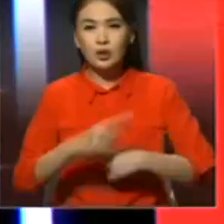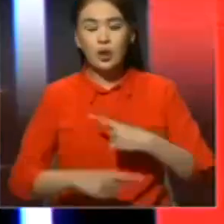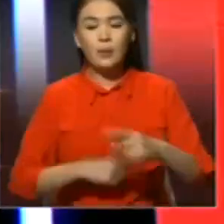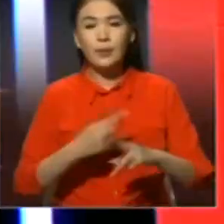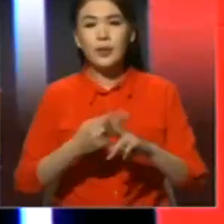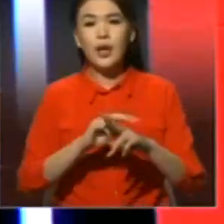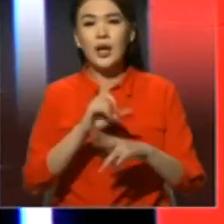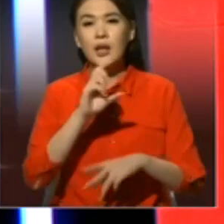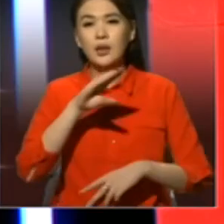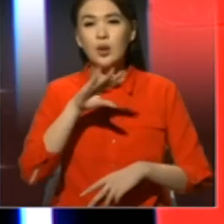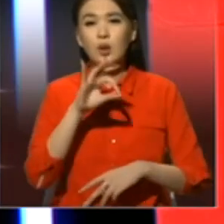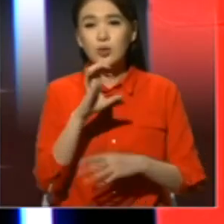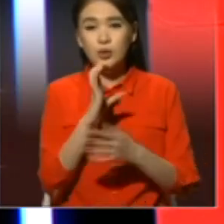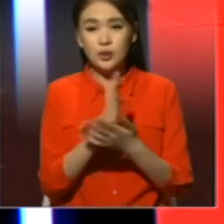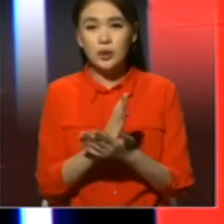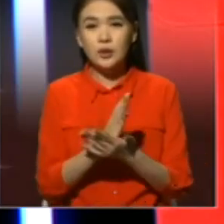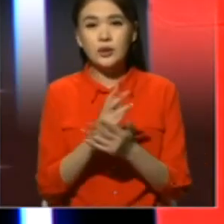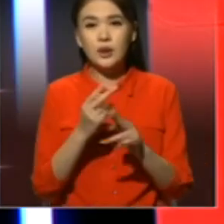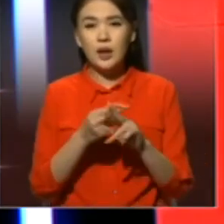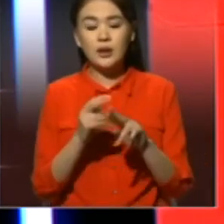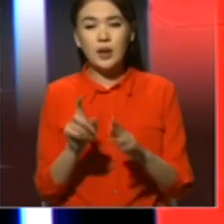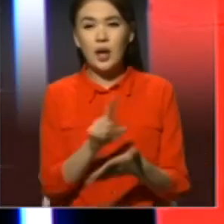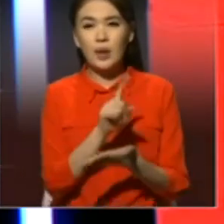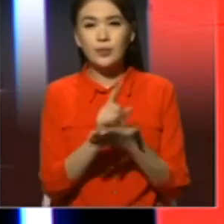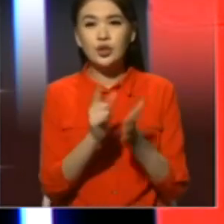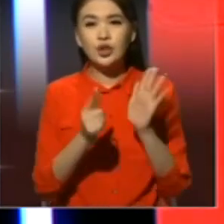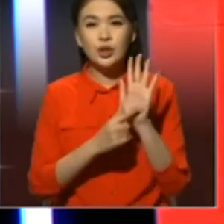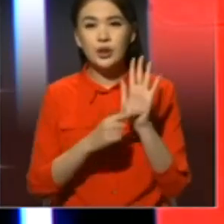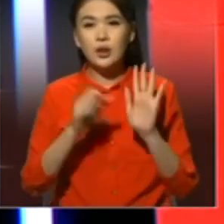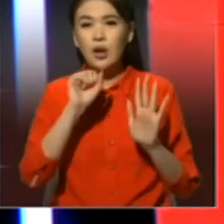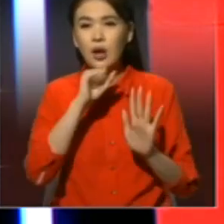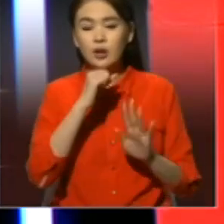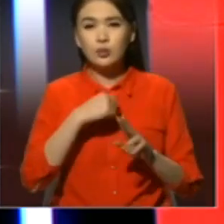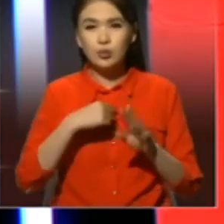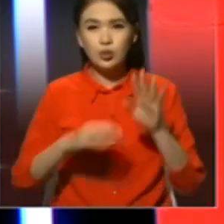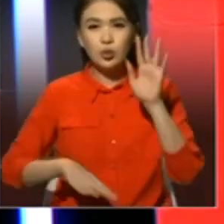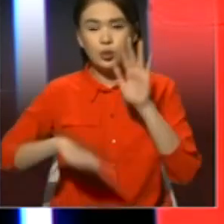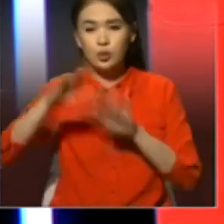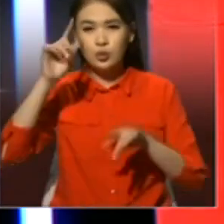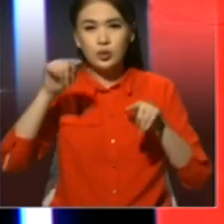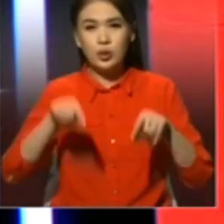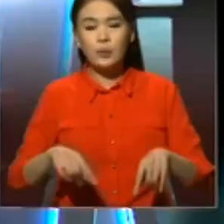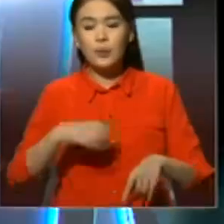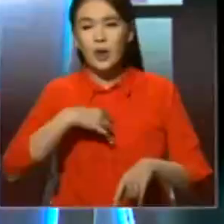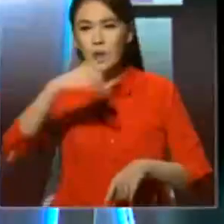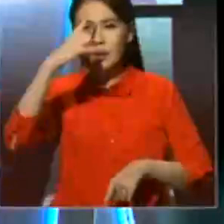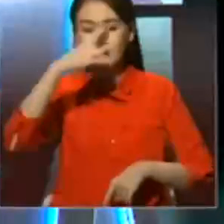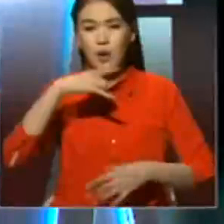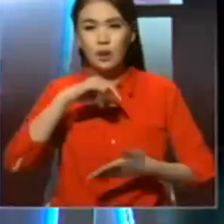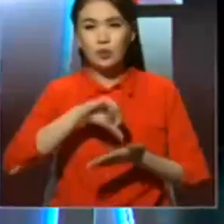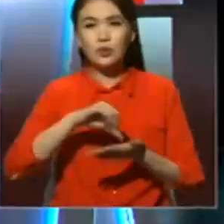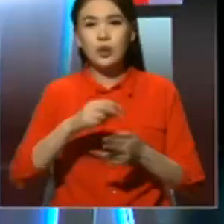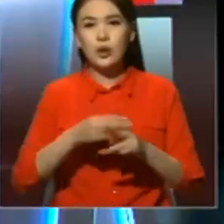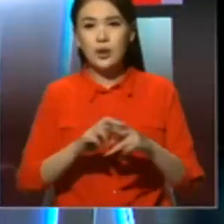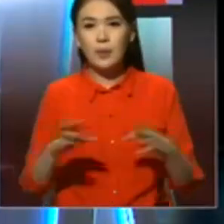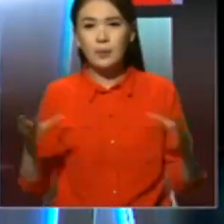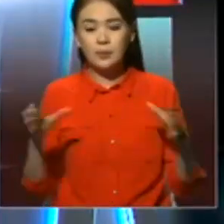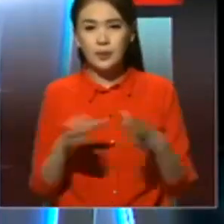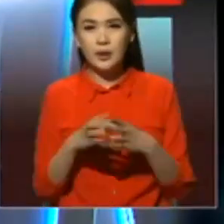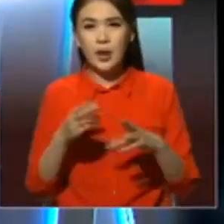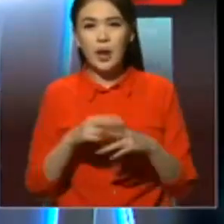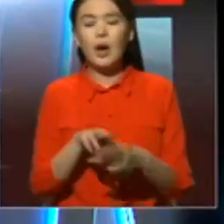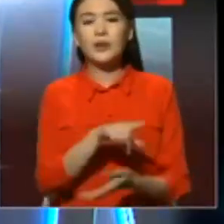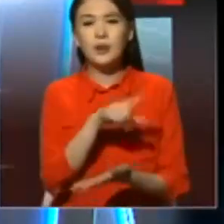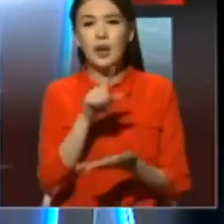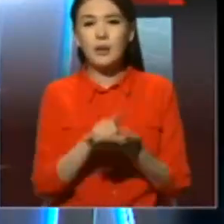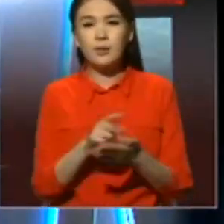жатқан этностар бар ғой. Әрине, мені жеті атам осы жерде туып өсті. Мен Қазақстанды отаным демей. Біртұтастылық деген осы ғой. Әрине,